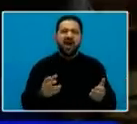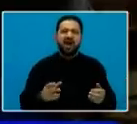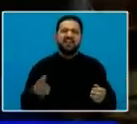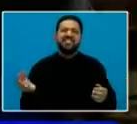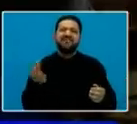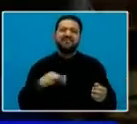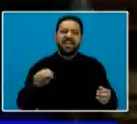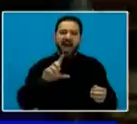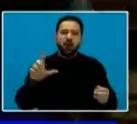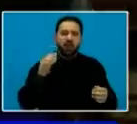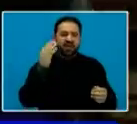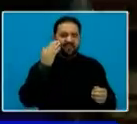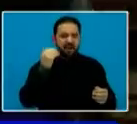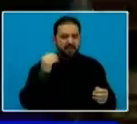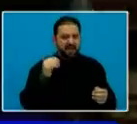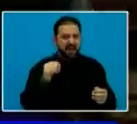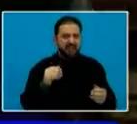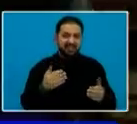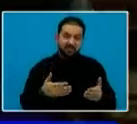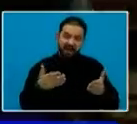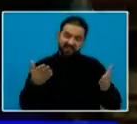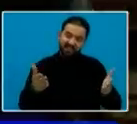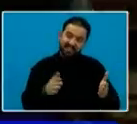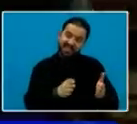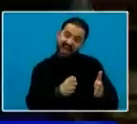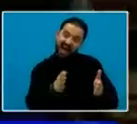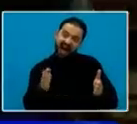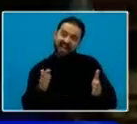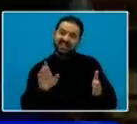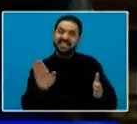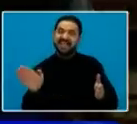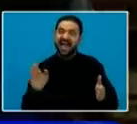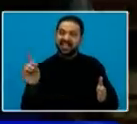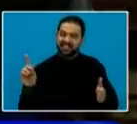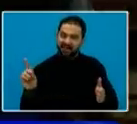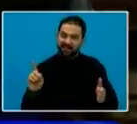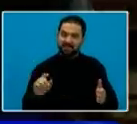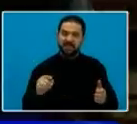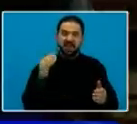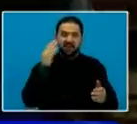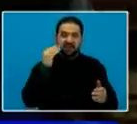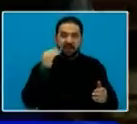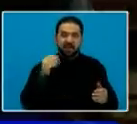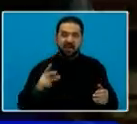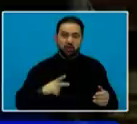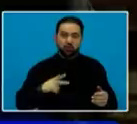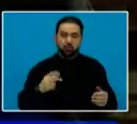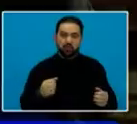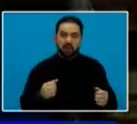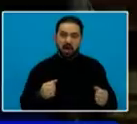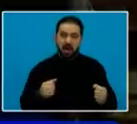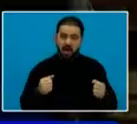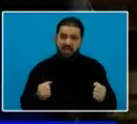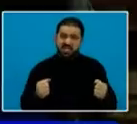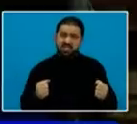lui. Femeia se manifestă în altă direcție. Fizic, și e demonstrat, femeile sunt mai resistente ca noi,